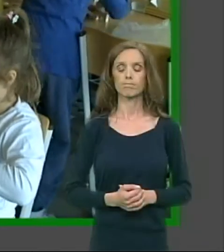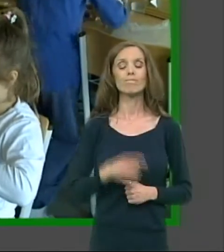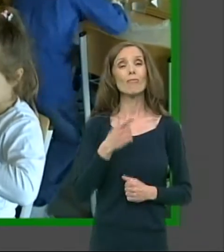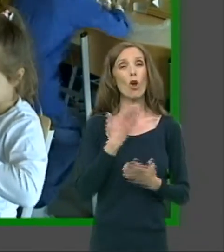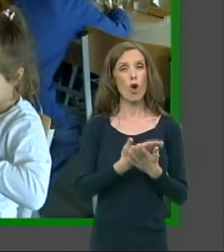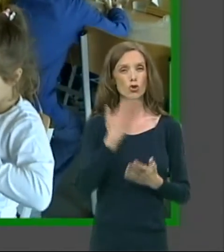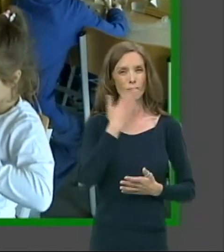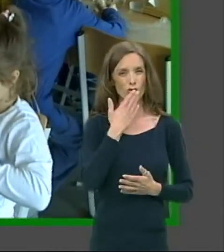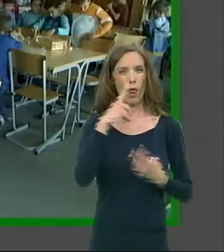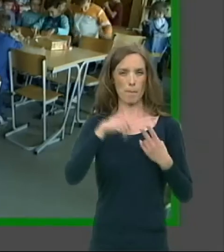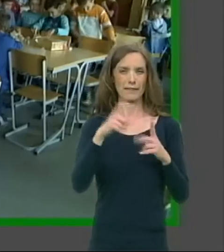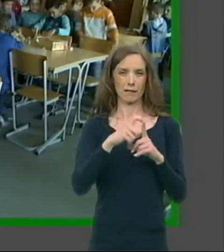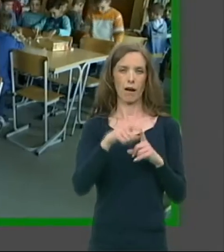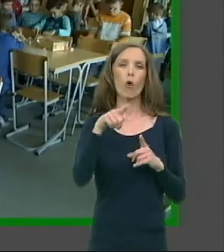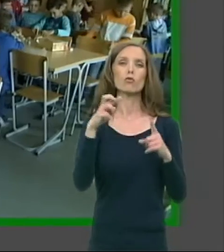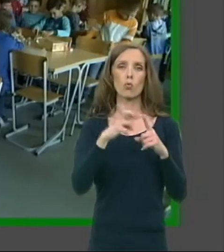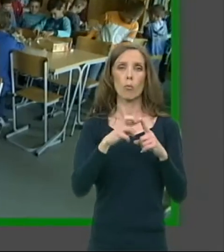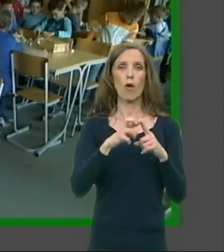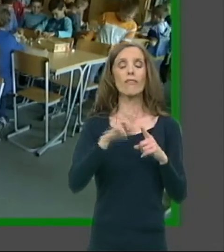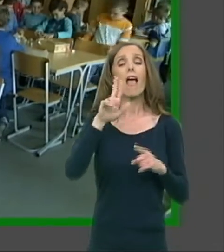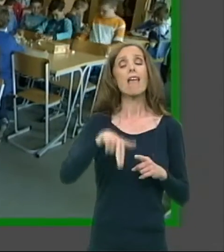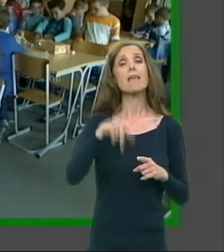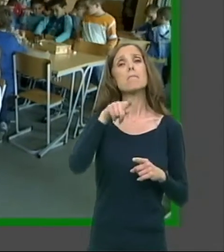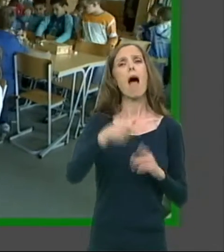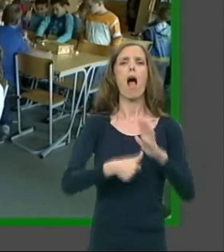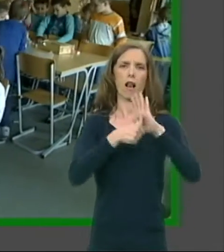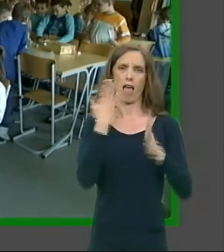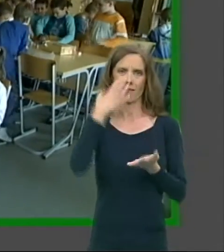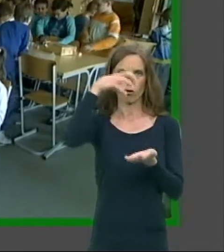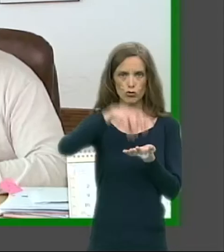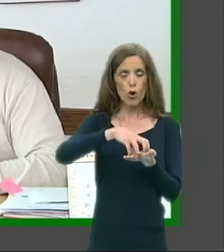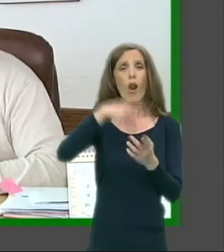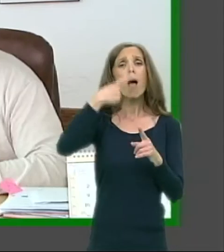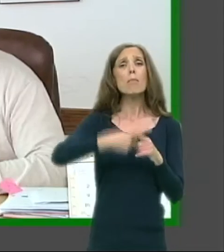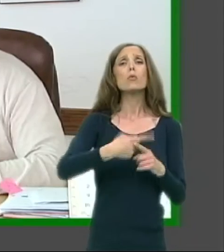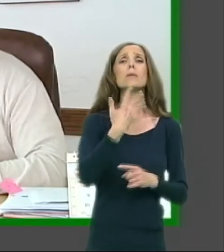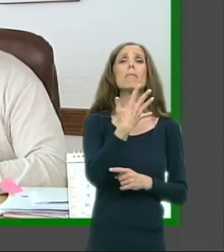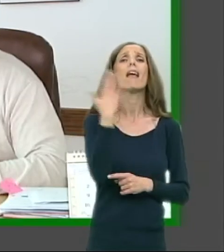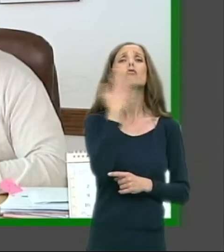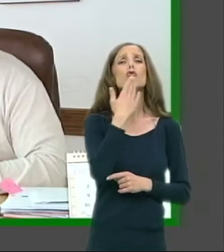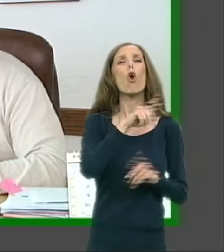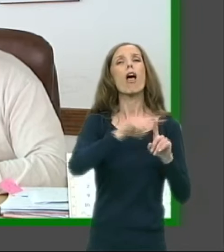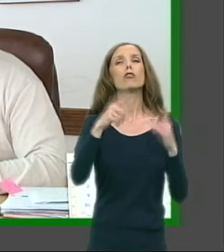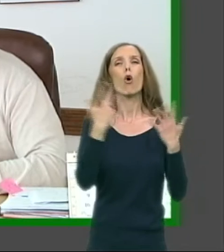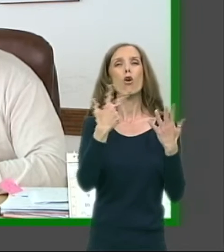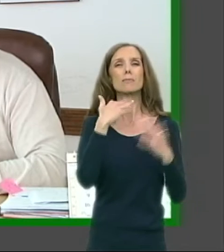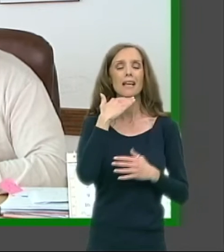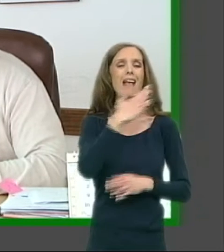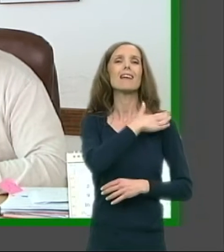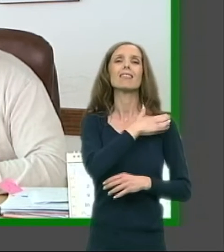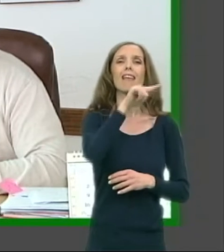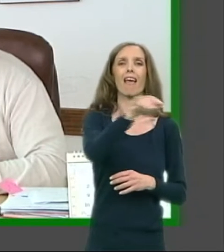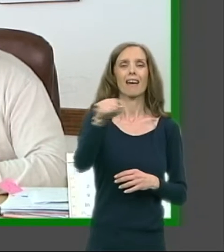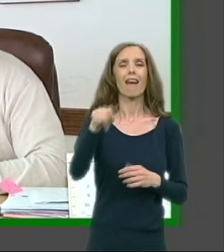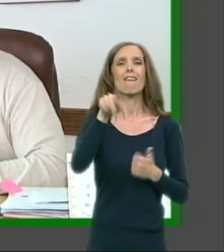Osnovna škola Petara Bragolić u Ljuboviji ima u svom sastavu matičnu školu i pet osmorazrednih škola na terenu. U